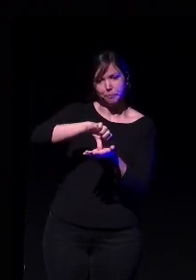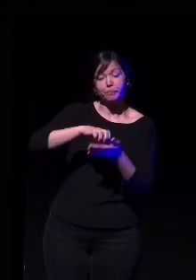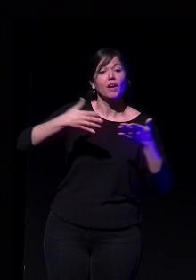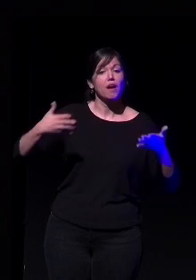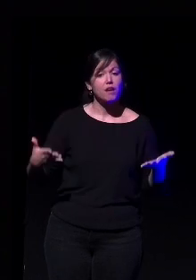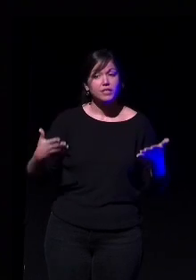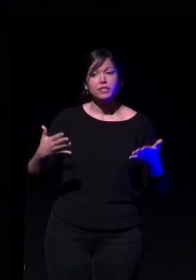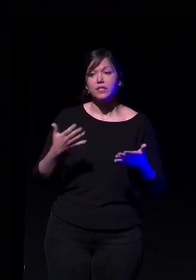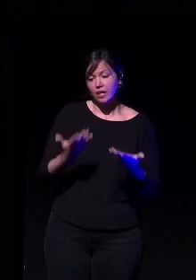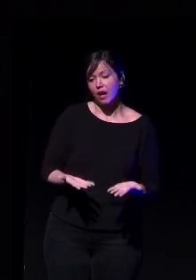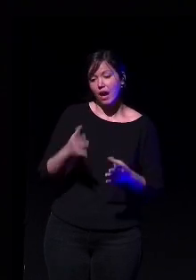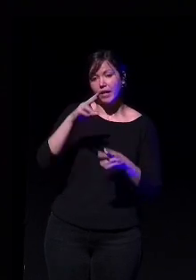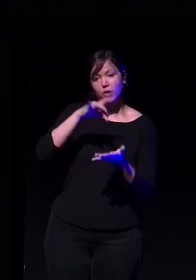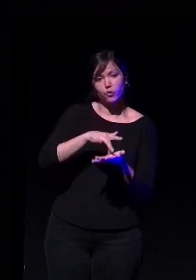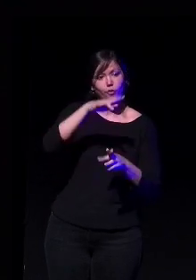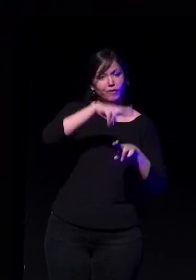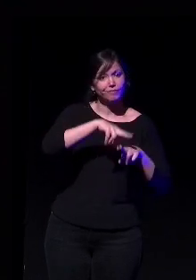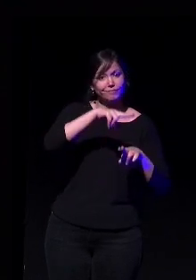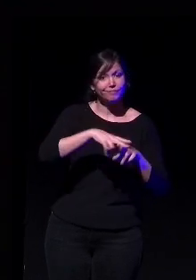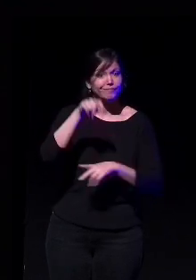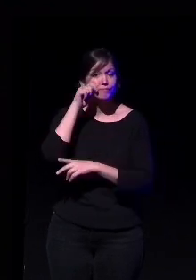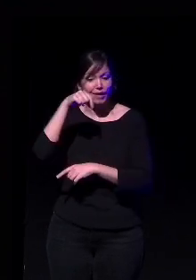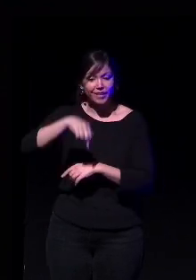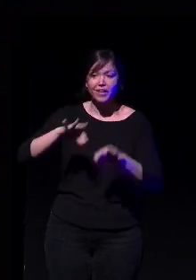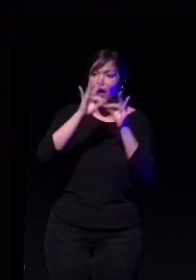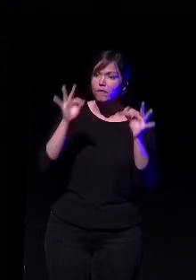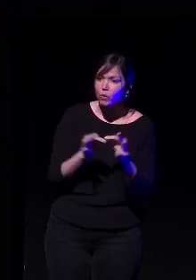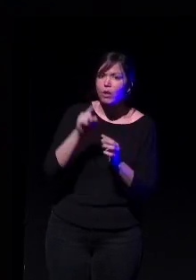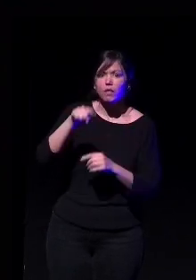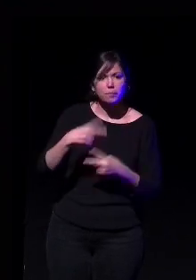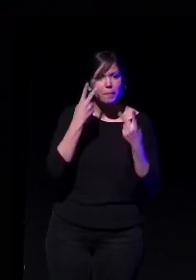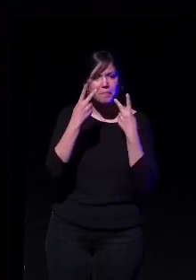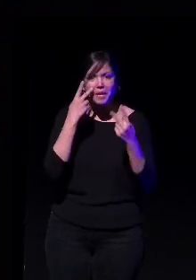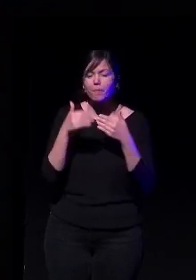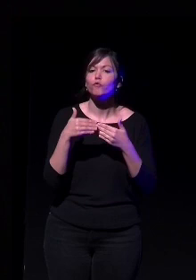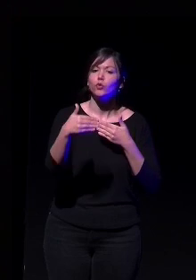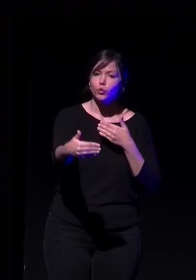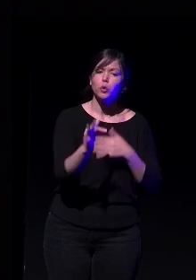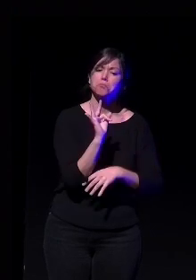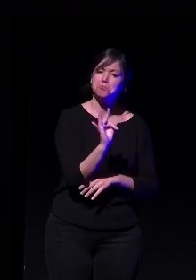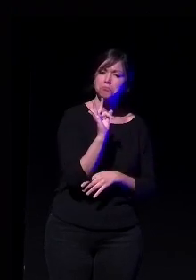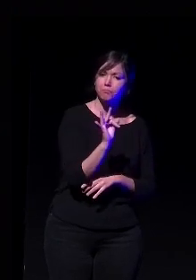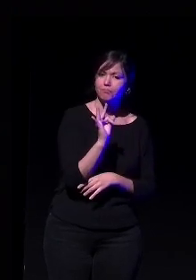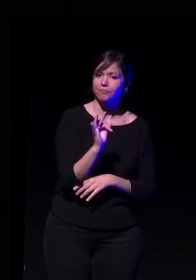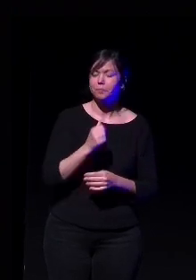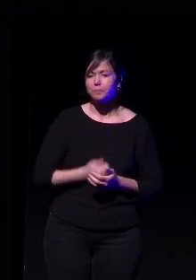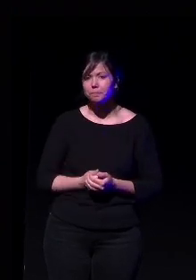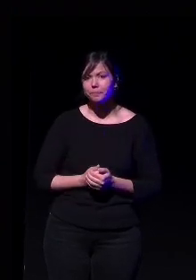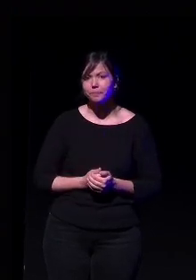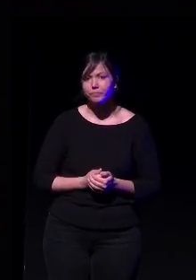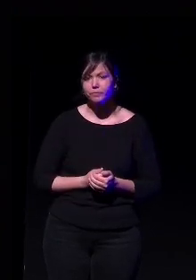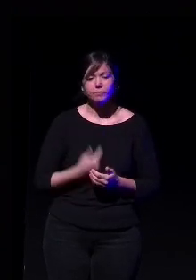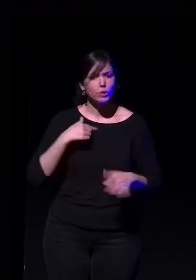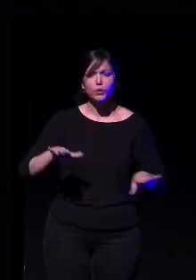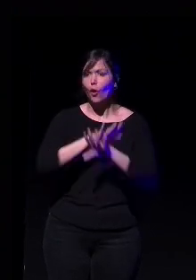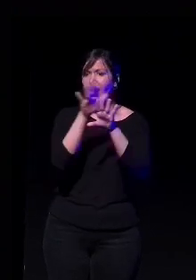que, mentre celebrem els èxits del turisme a Figueres, també mirem cap al futur amb esperança i determinació.